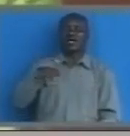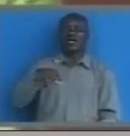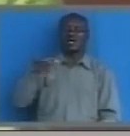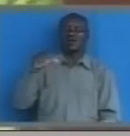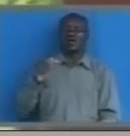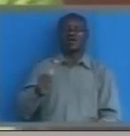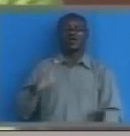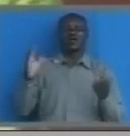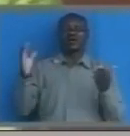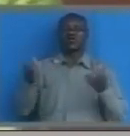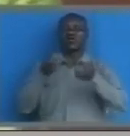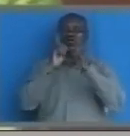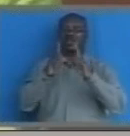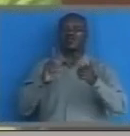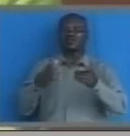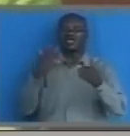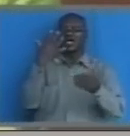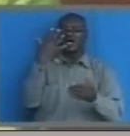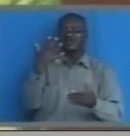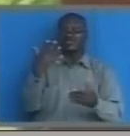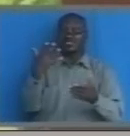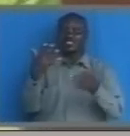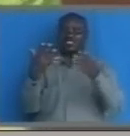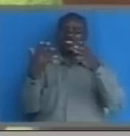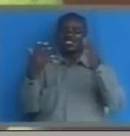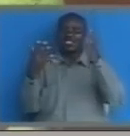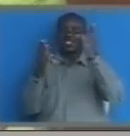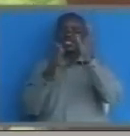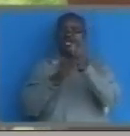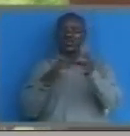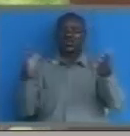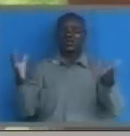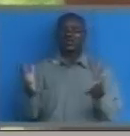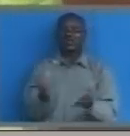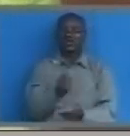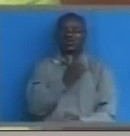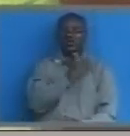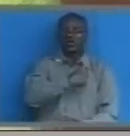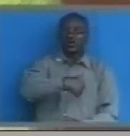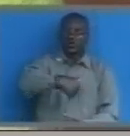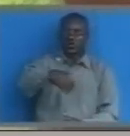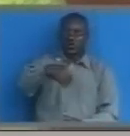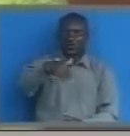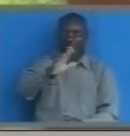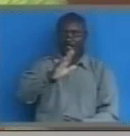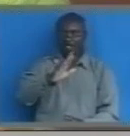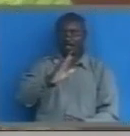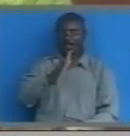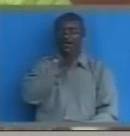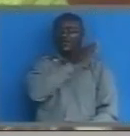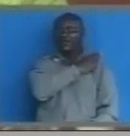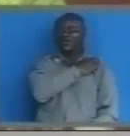wanafunzi 58 kwenda kidato cha Tano mwaka Huu shule maalum ya wasichana waotoka na mazingira